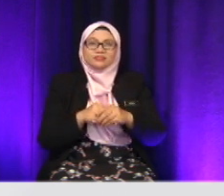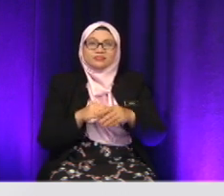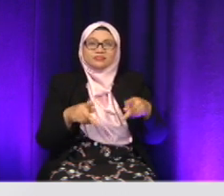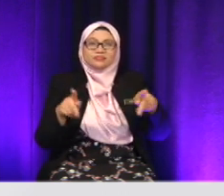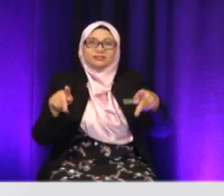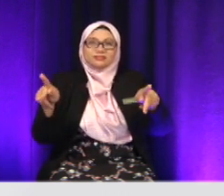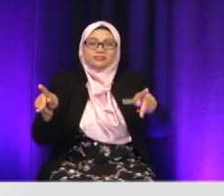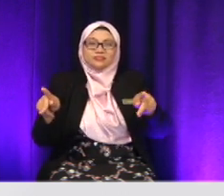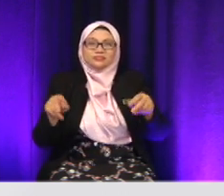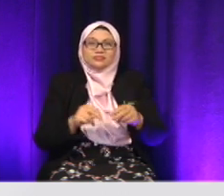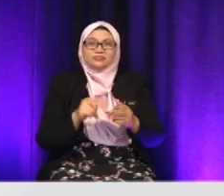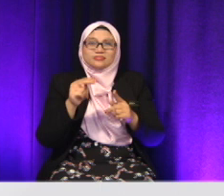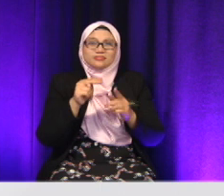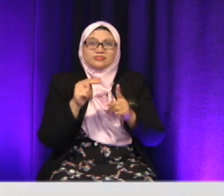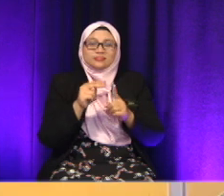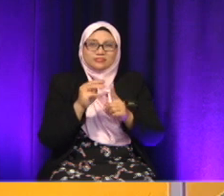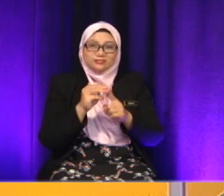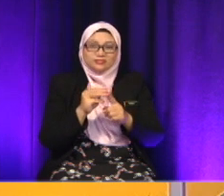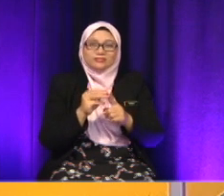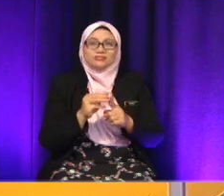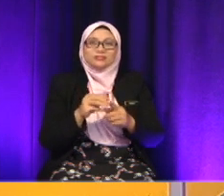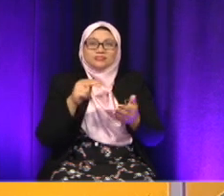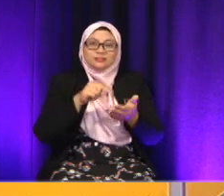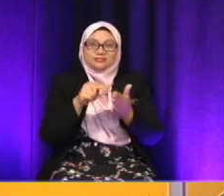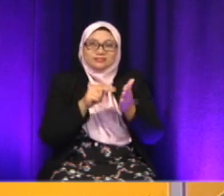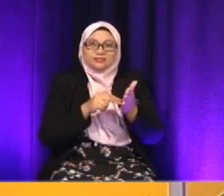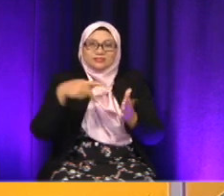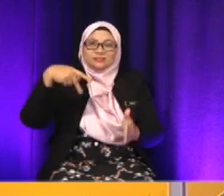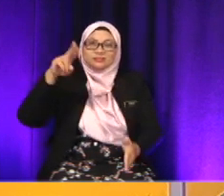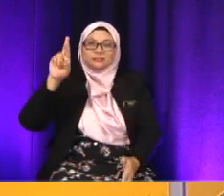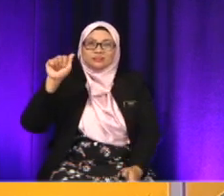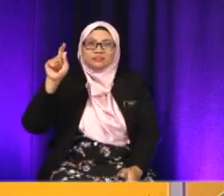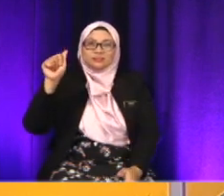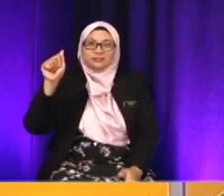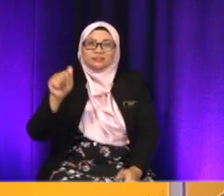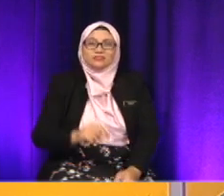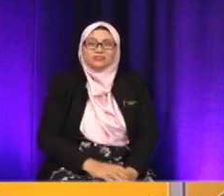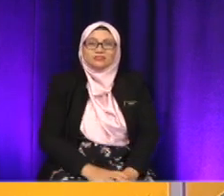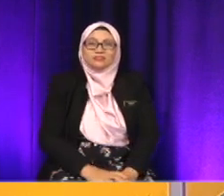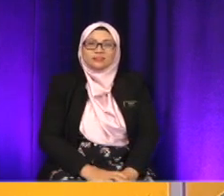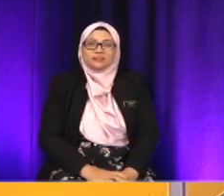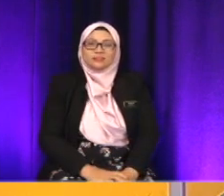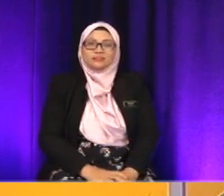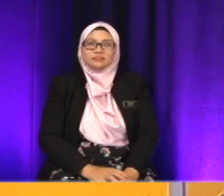oke fungsi ini akan menerima dan melakukan proses kirpurate